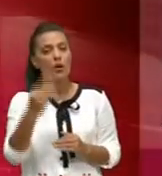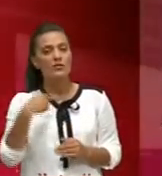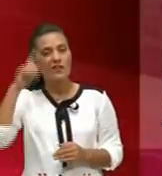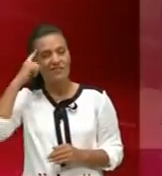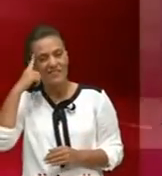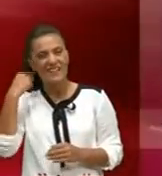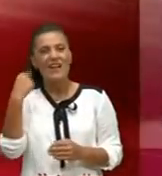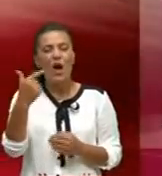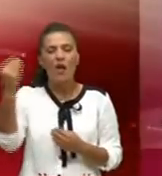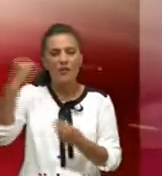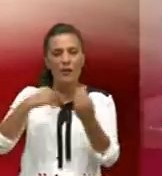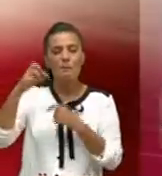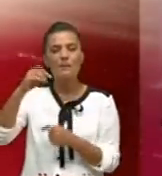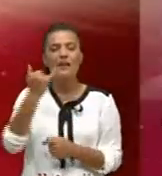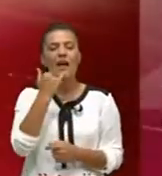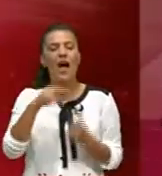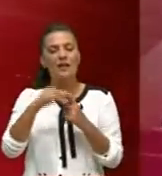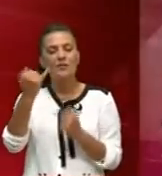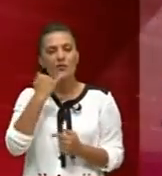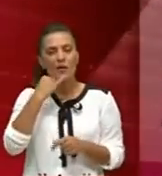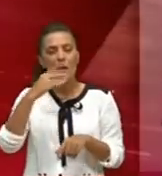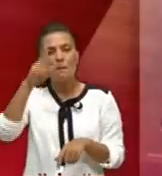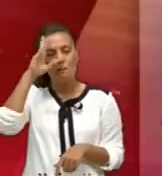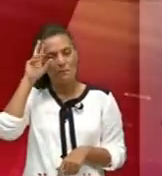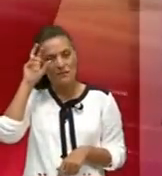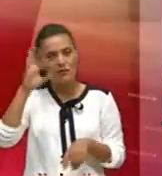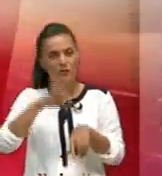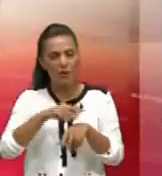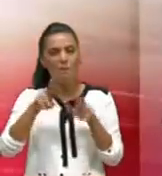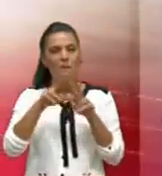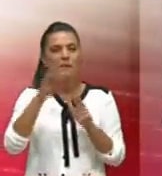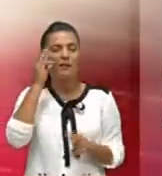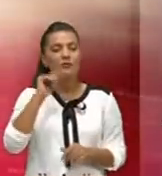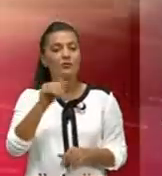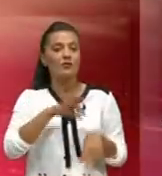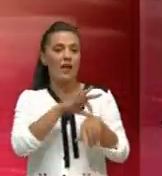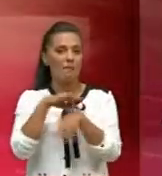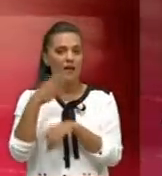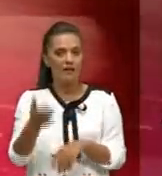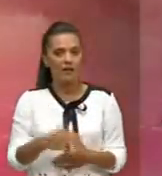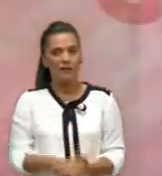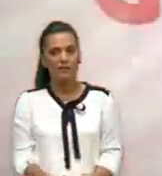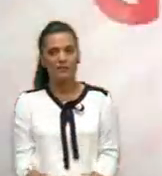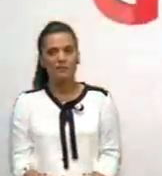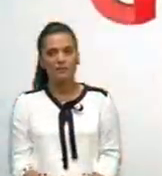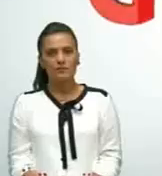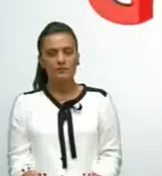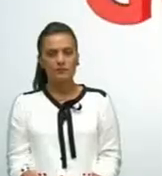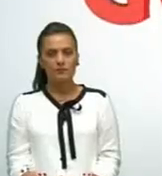öneriler, ipuçları Pınar Ayhan'ın konuğu psikolog doktor Mehmet Şakiroğlu'yla günlük rehberde.